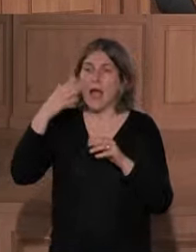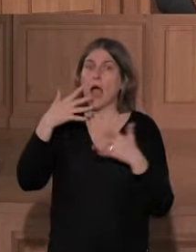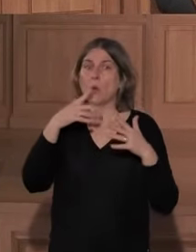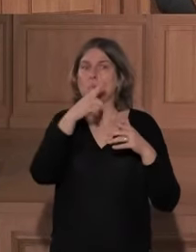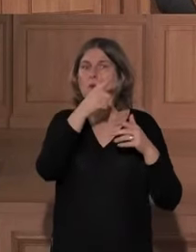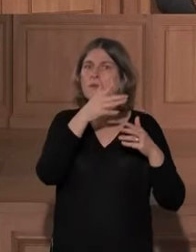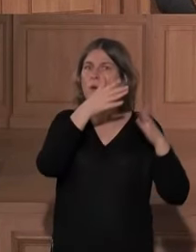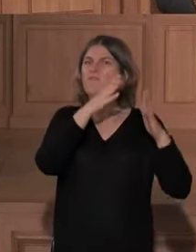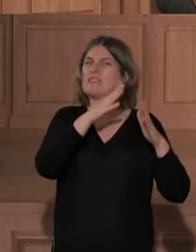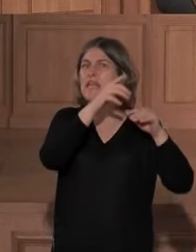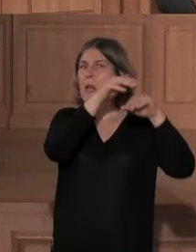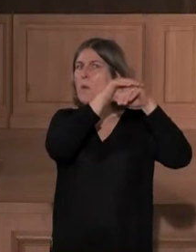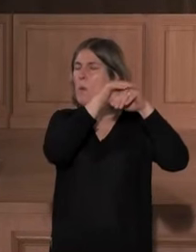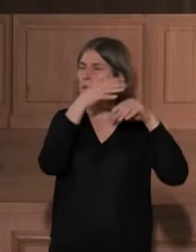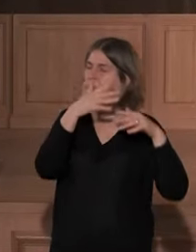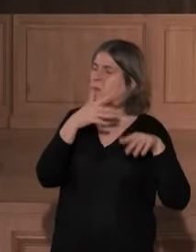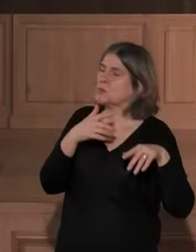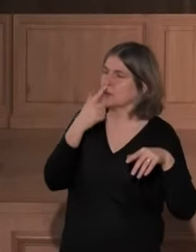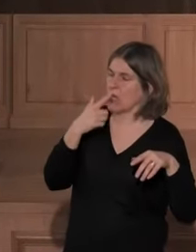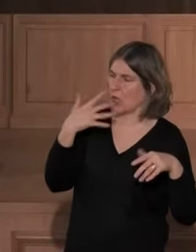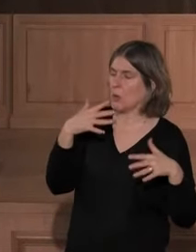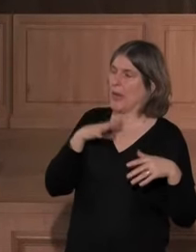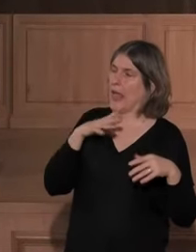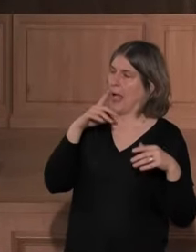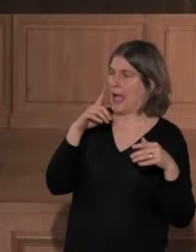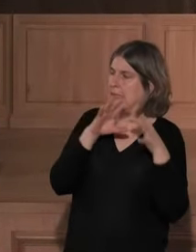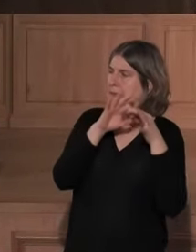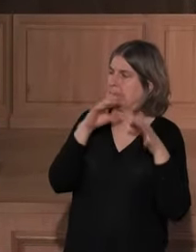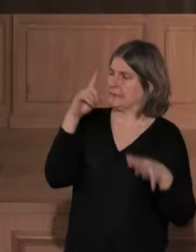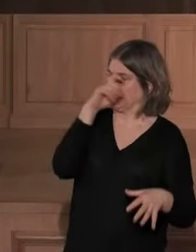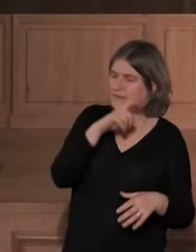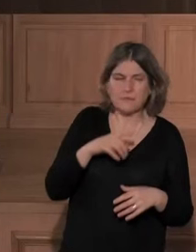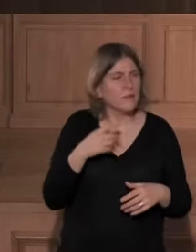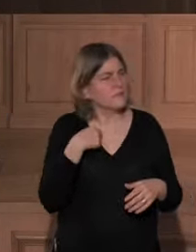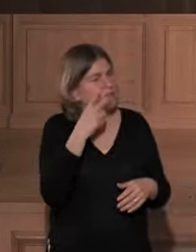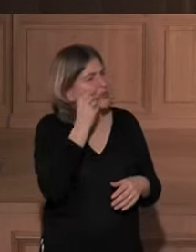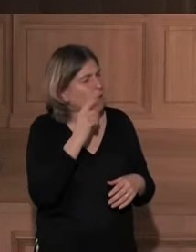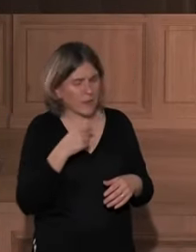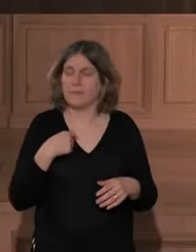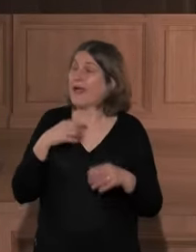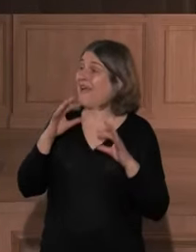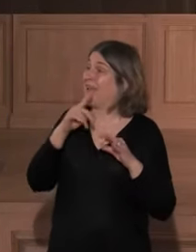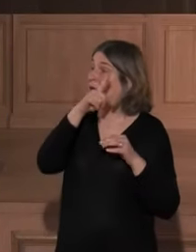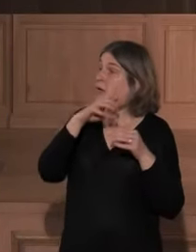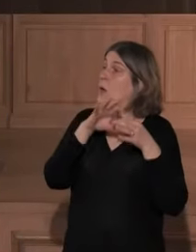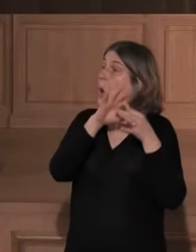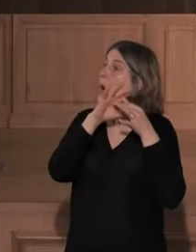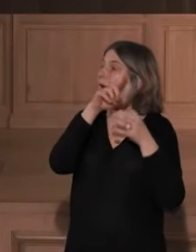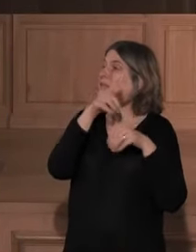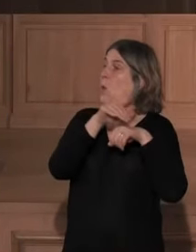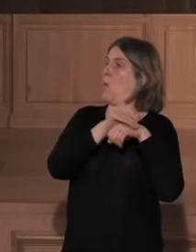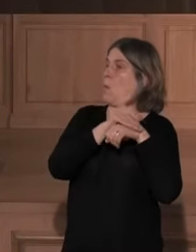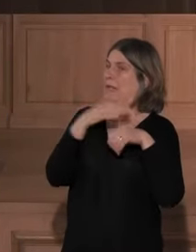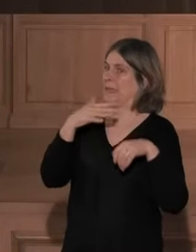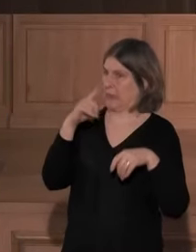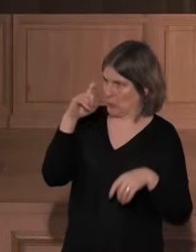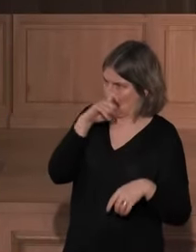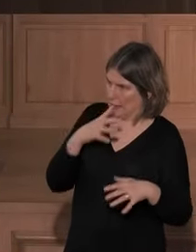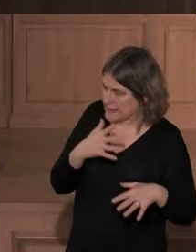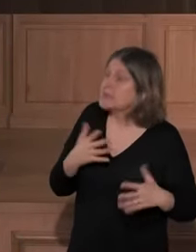vous? Je n'ai pas compris. Dans le film Hors Normes, on voit des difficultés avec les officiels. Oui. Entre guillemets. Qu'en est-il chez